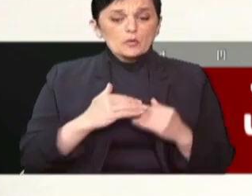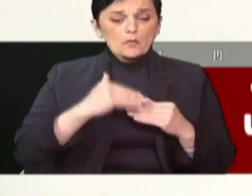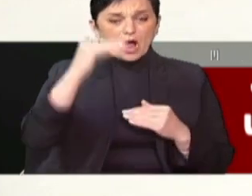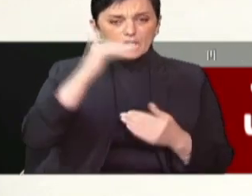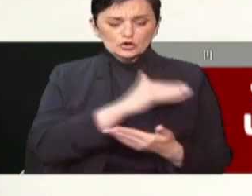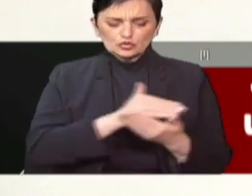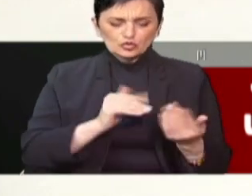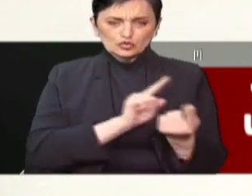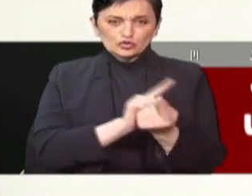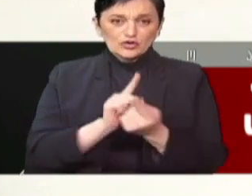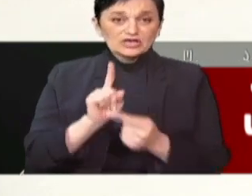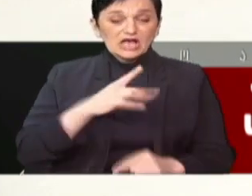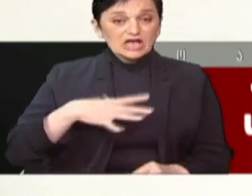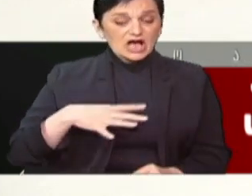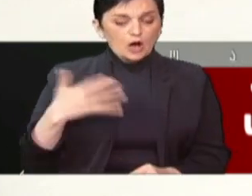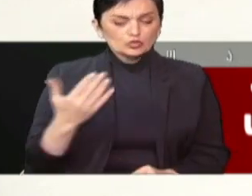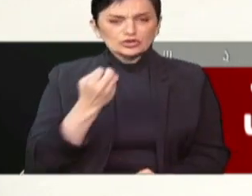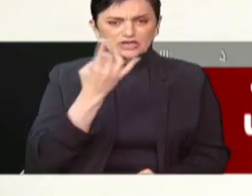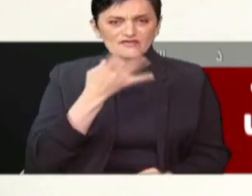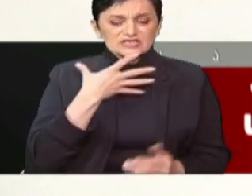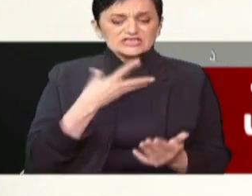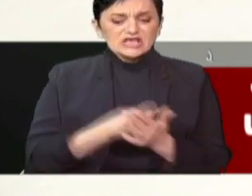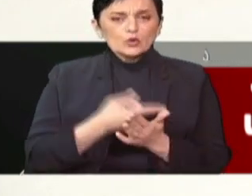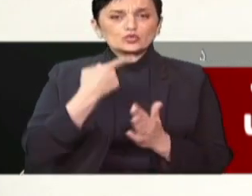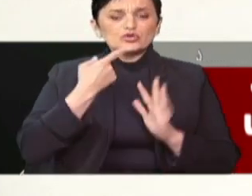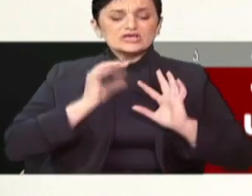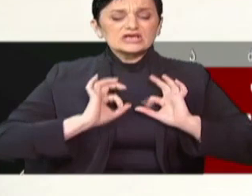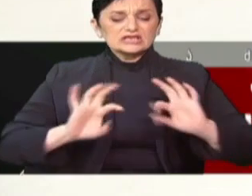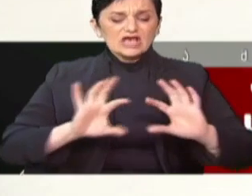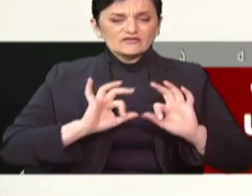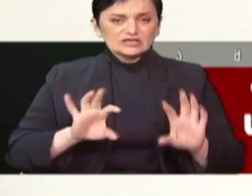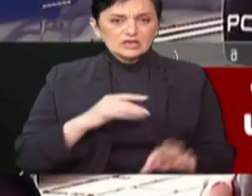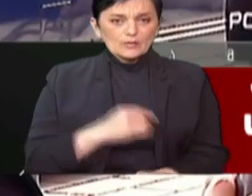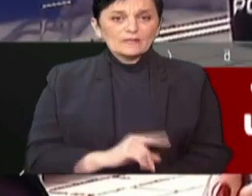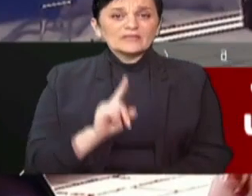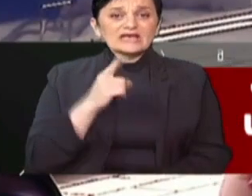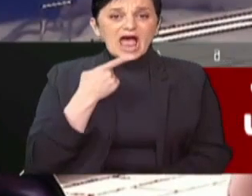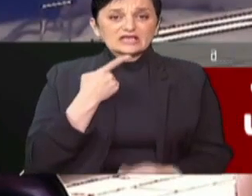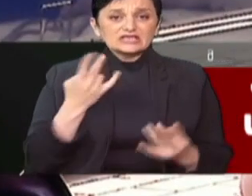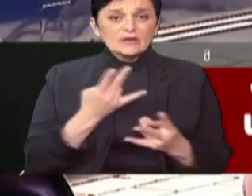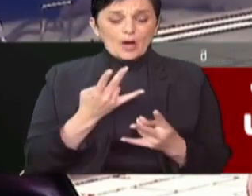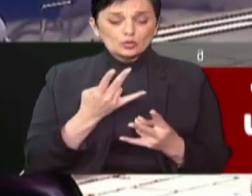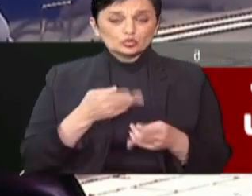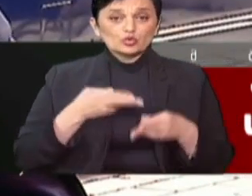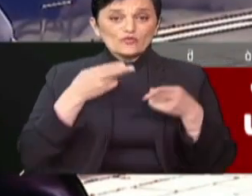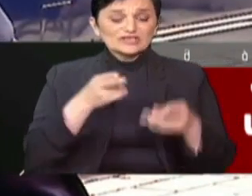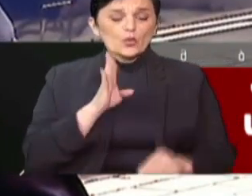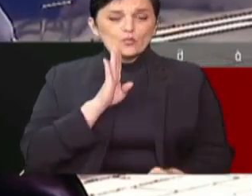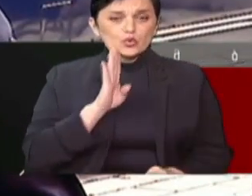დონის შეხვედრები, რათა ქართულმა მხარემ კიდევ ერთხელ საკუთარი გზავნილები გააჟღეროს. Რა თქმა უნდა, ვიზიტს